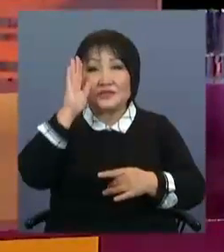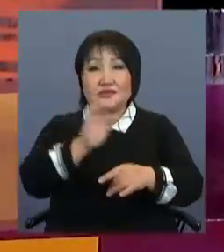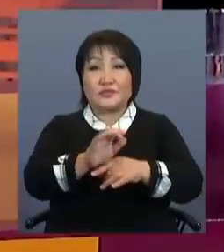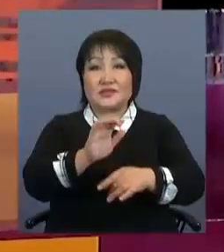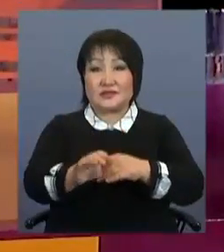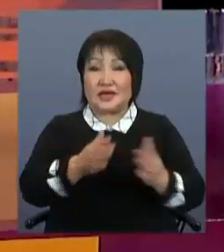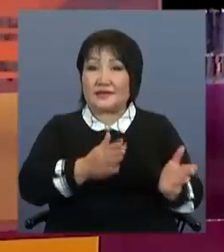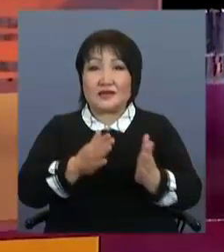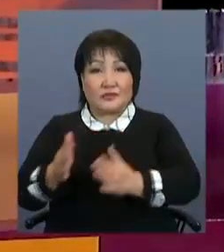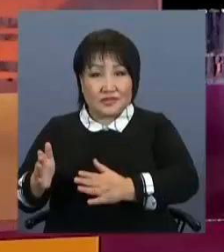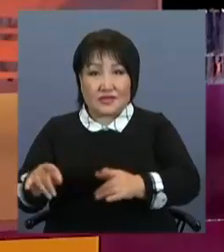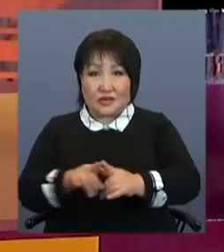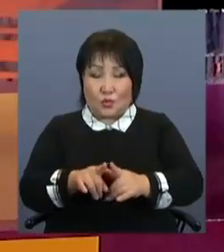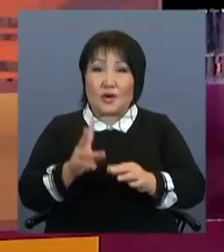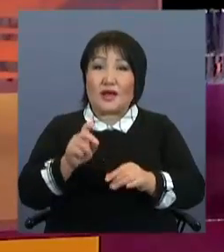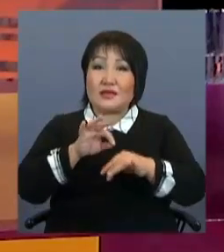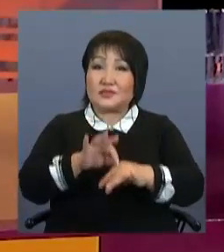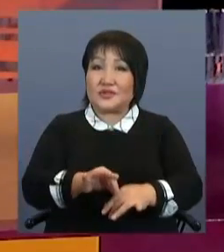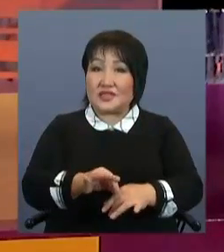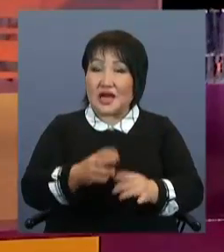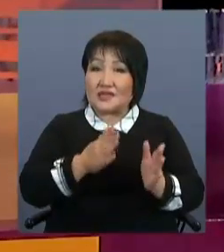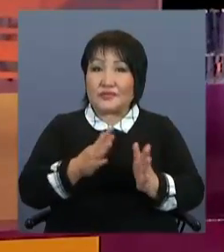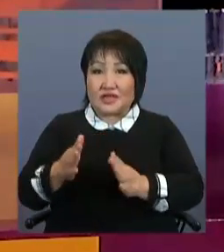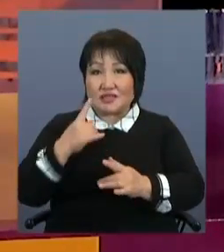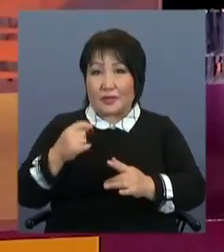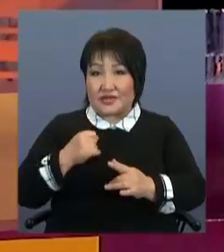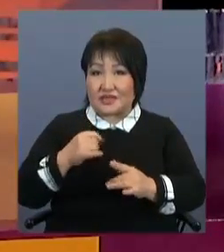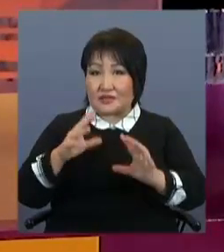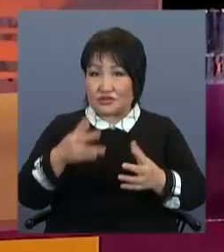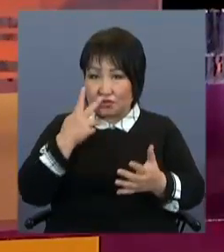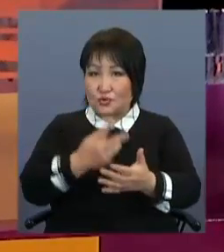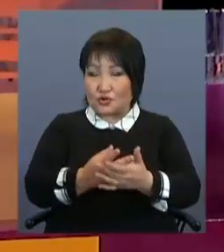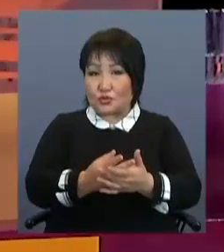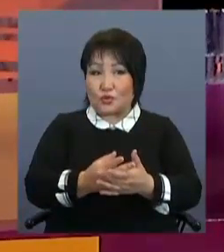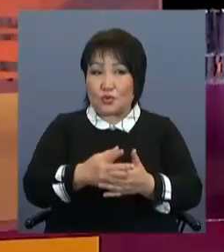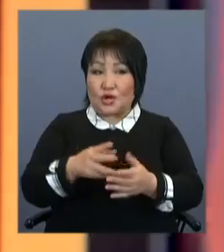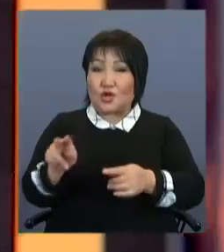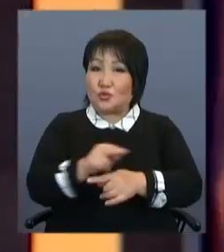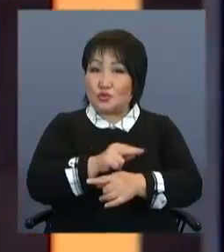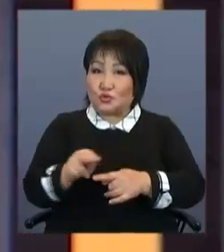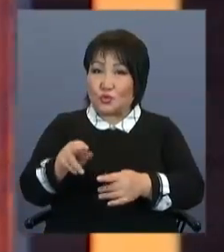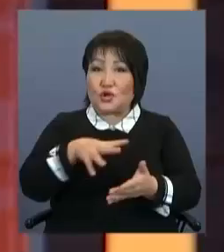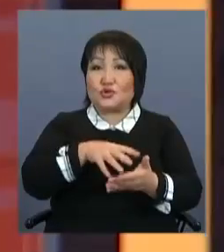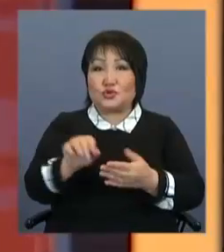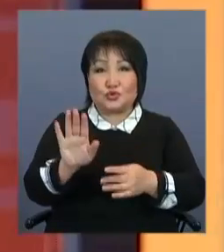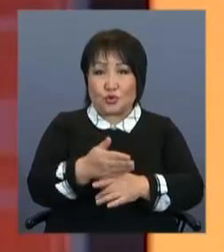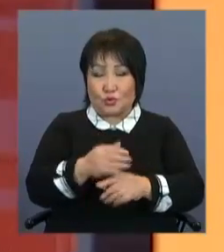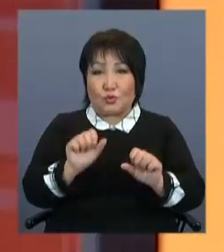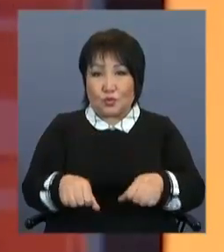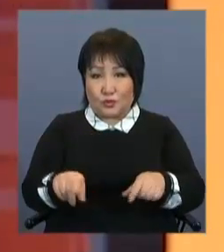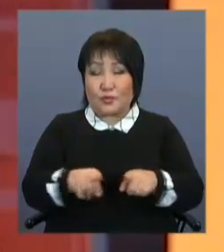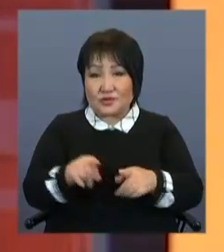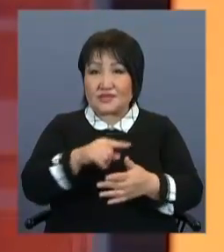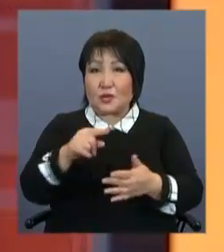салу қалай іске асып жатыр? Сап түзеген сарбаздарға әлімжеттік көрсетуді түбегейлі жою мүмкін бе? Осы және өзге де сауалдарға жауап алу